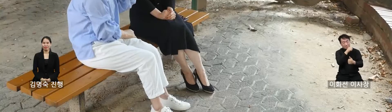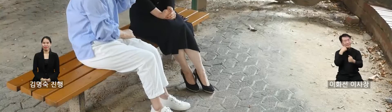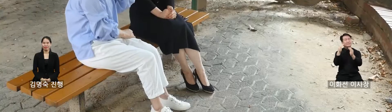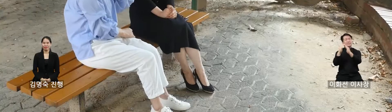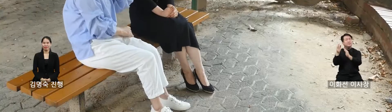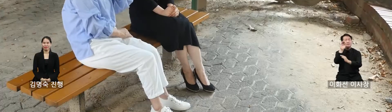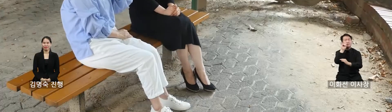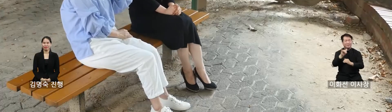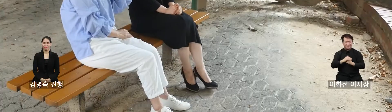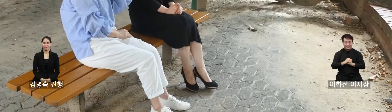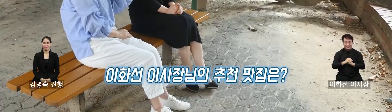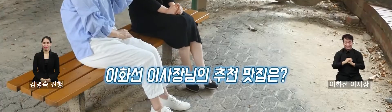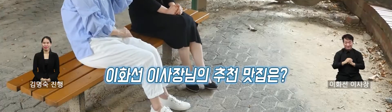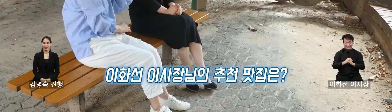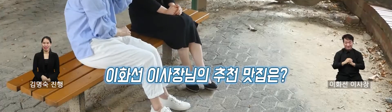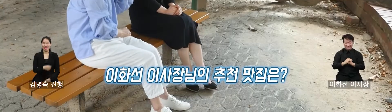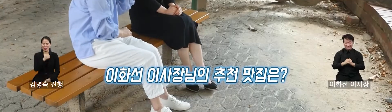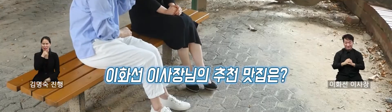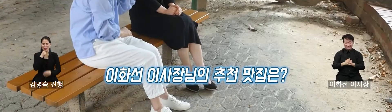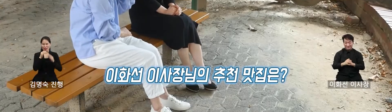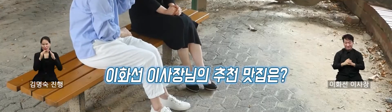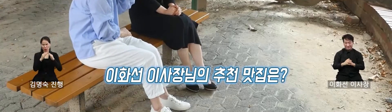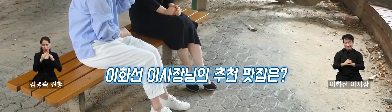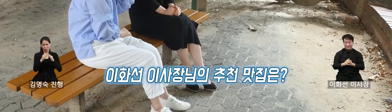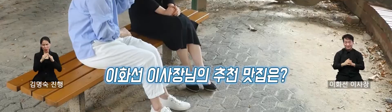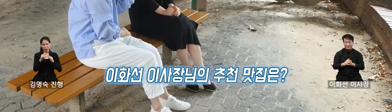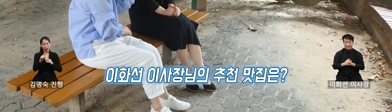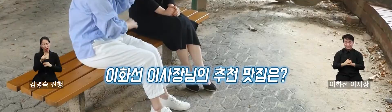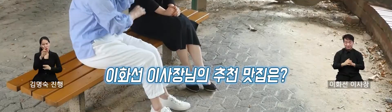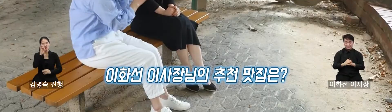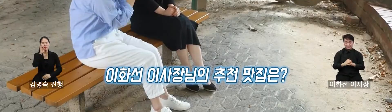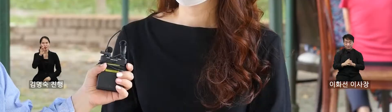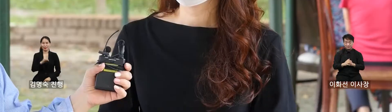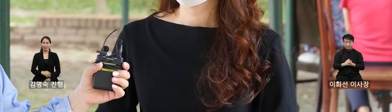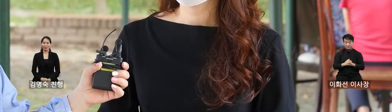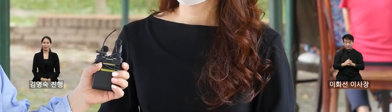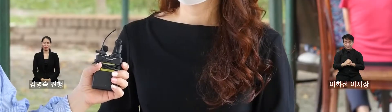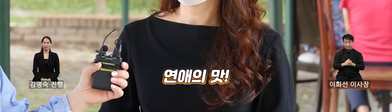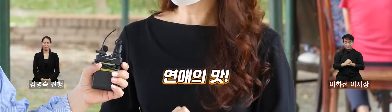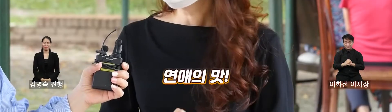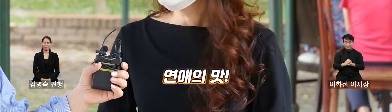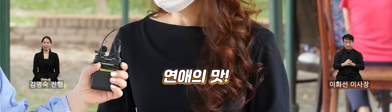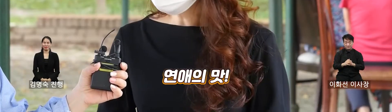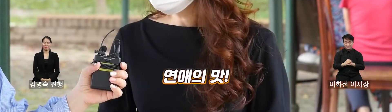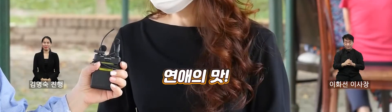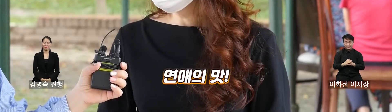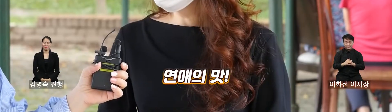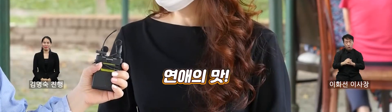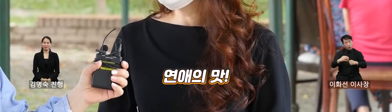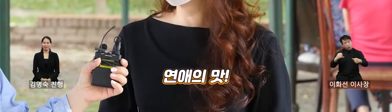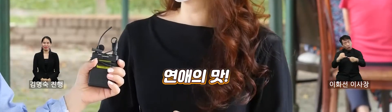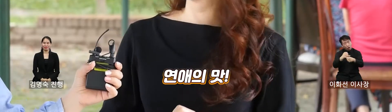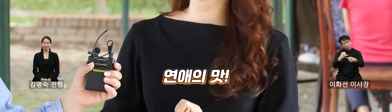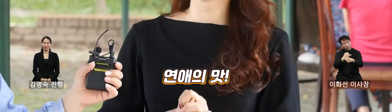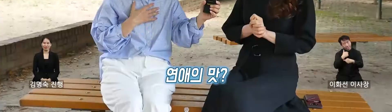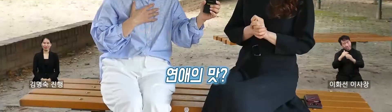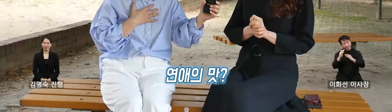있습니다. 아, 어떤 맛집일지 너무너무 궁금한데. 네. 그 연애의 맛?